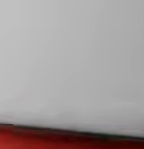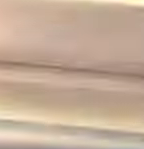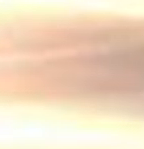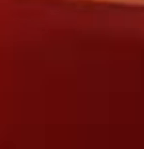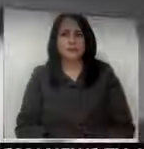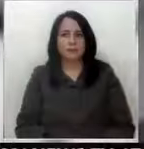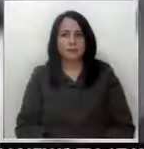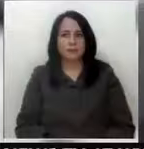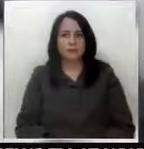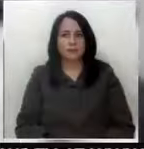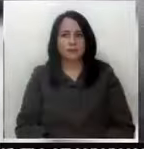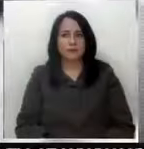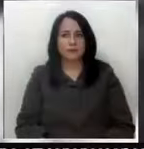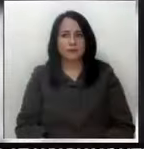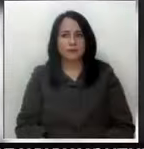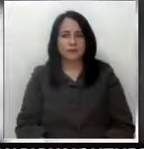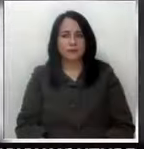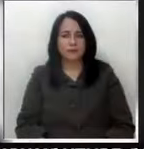Consulta.